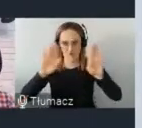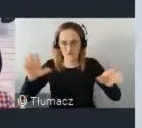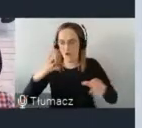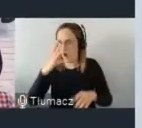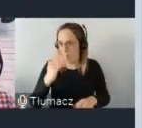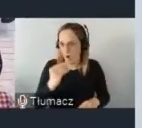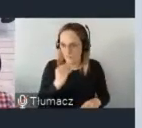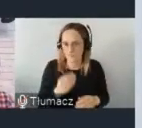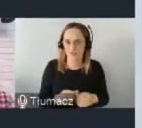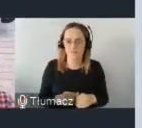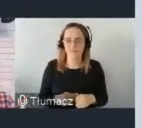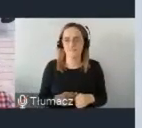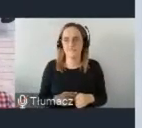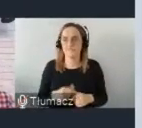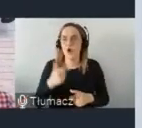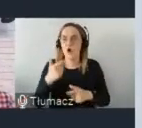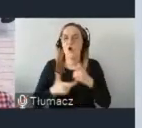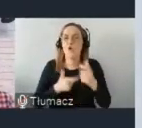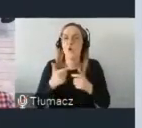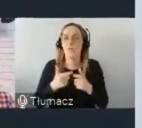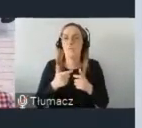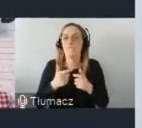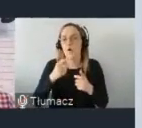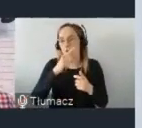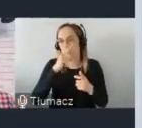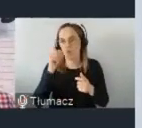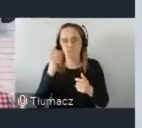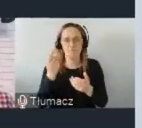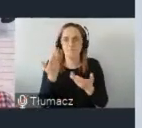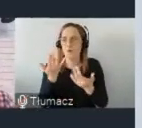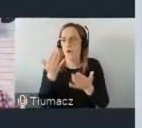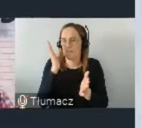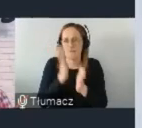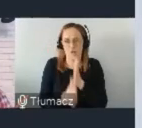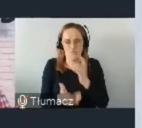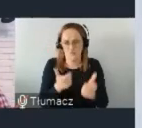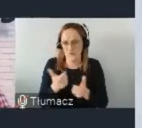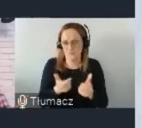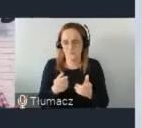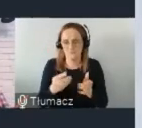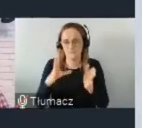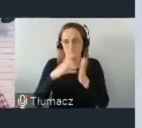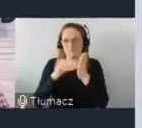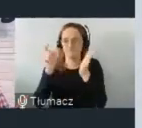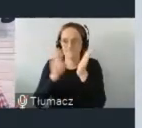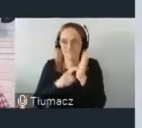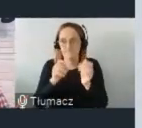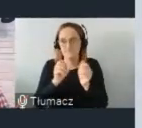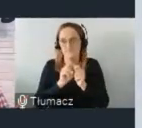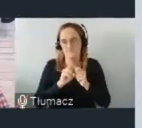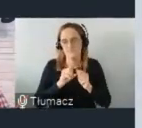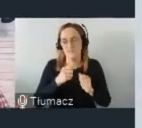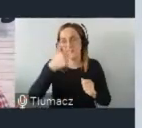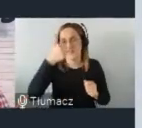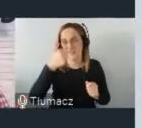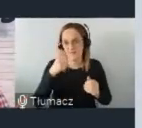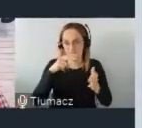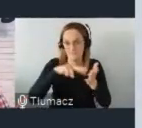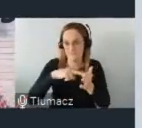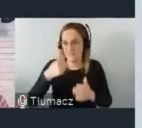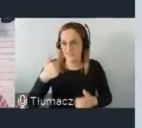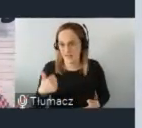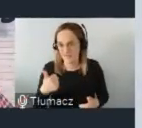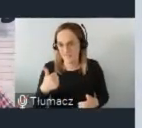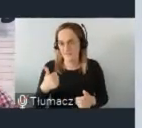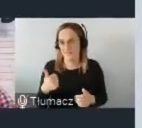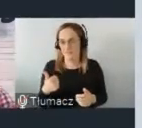obrazy i robi się to w sposób, powiedziałbym, bardzo prosty, czyli klikamy i wyświetlamy w skali 1 do 1